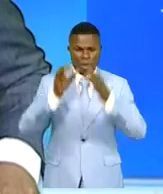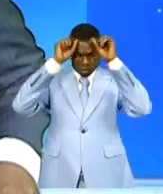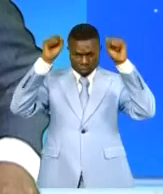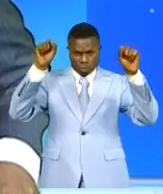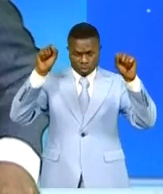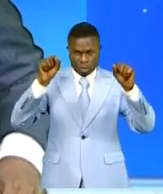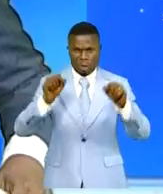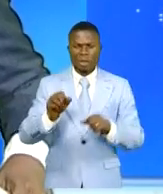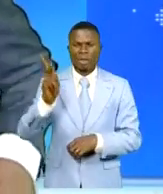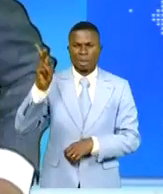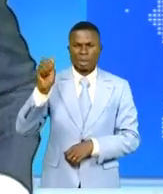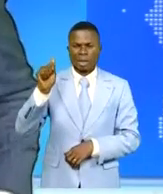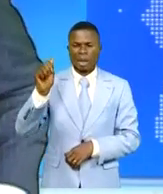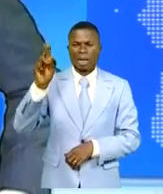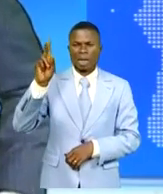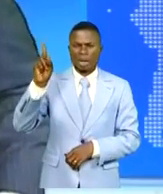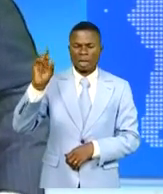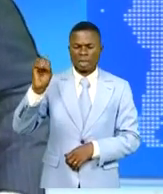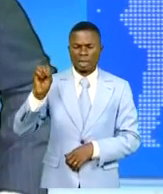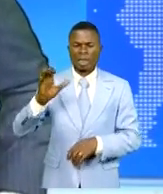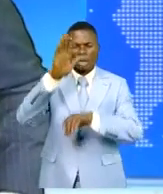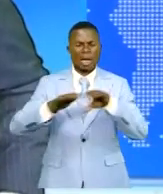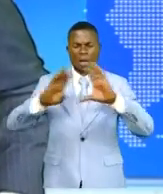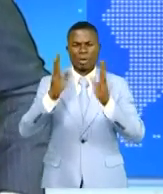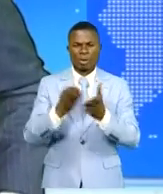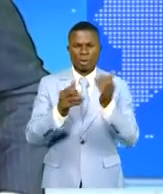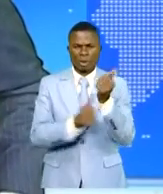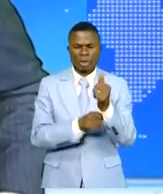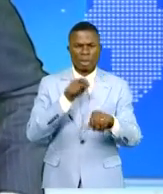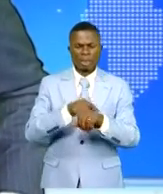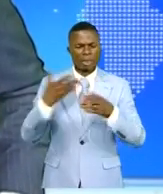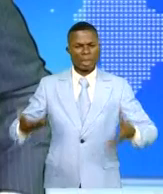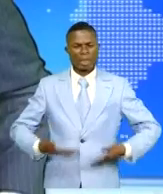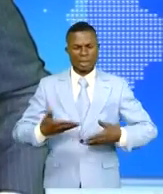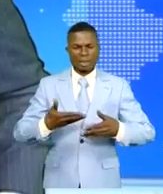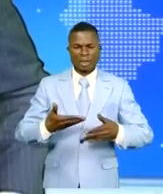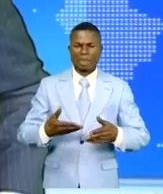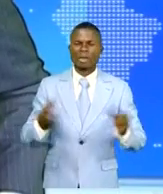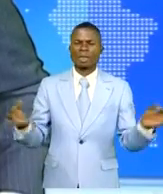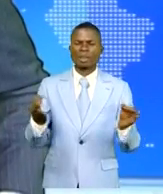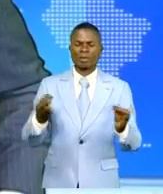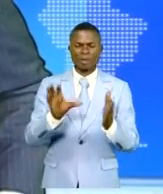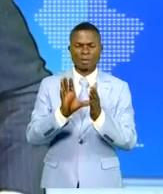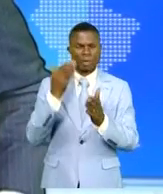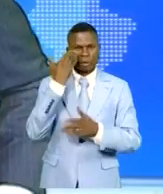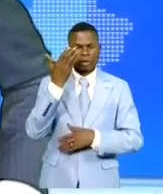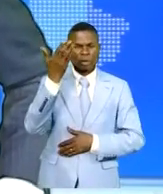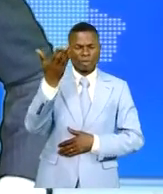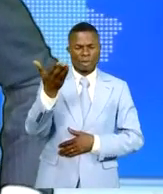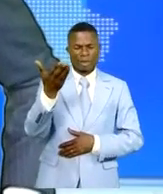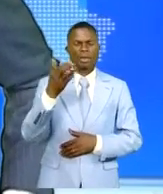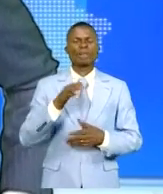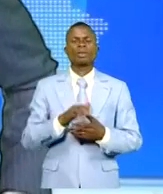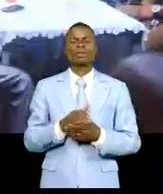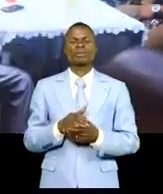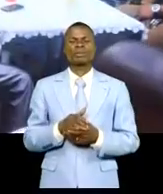Sonny Kadima Mukadi plutôt a réuni sa communauté pour des moments de joie et de convivialité. Dichala nous décrit l'ambiance qui a régné sur